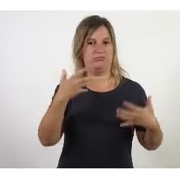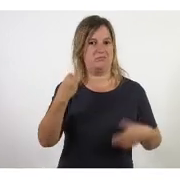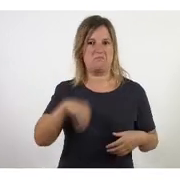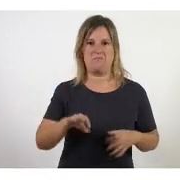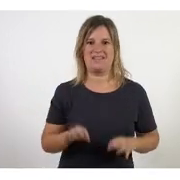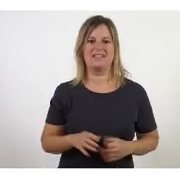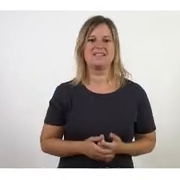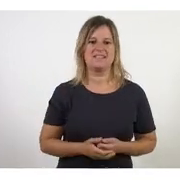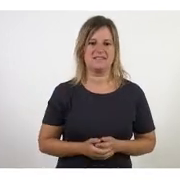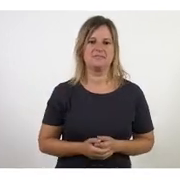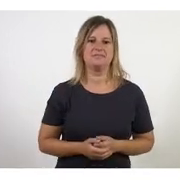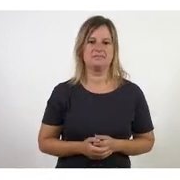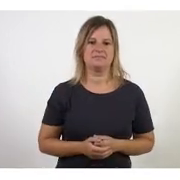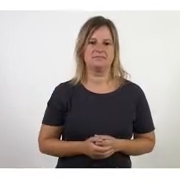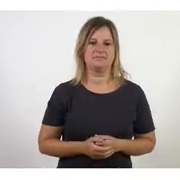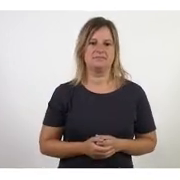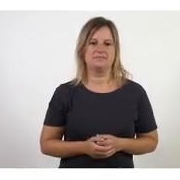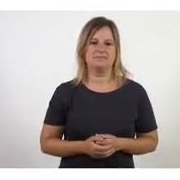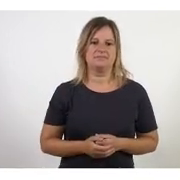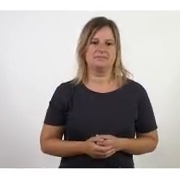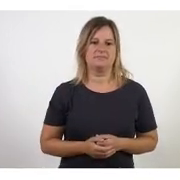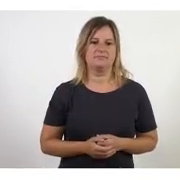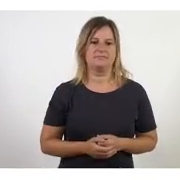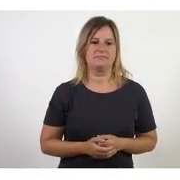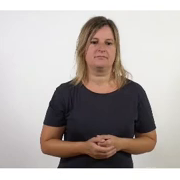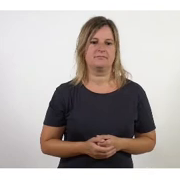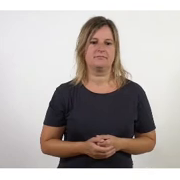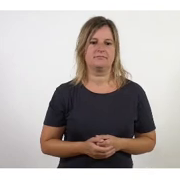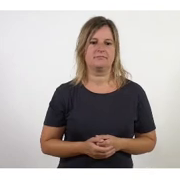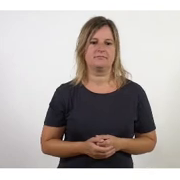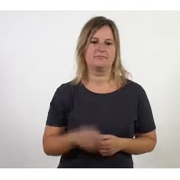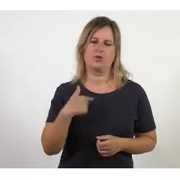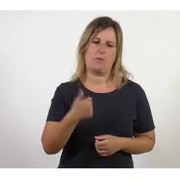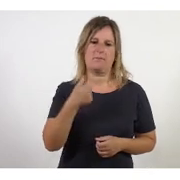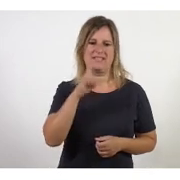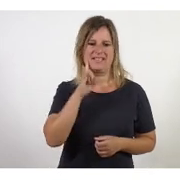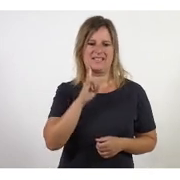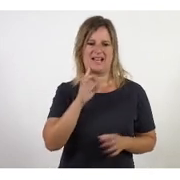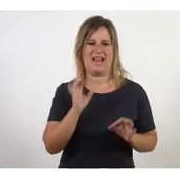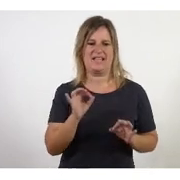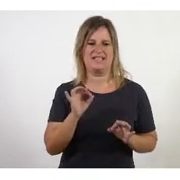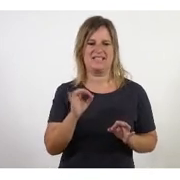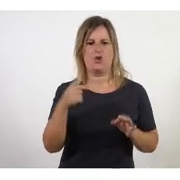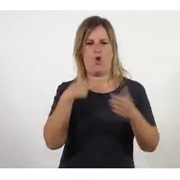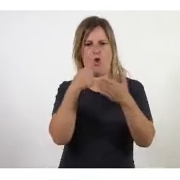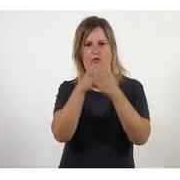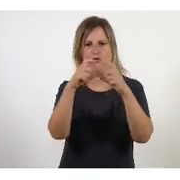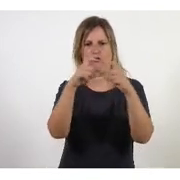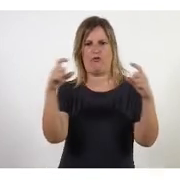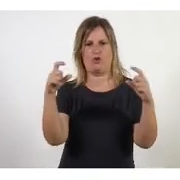Vale? Jo, en aquest cas, repeteixo, vaig a fer alguna cosa més clàssic. Agafaré background,